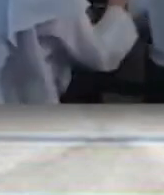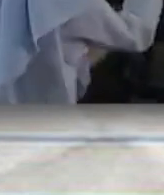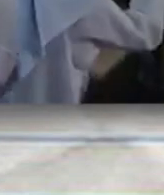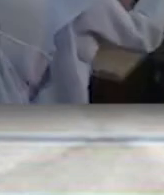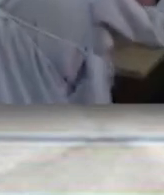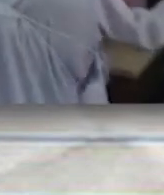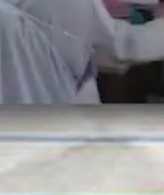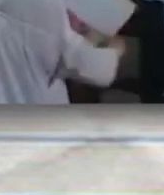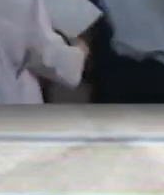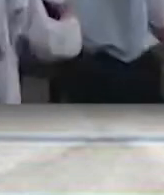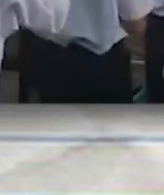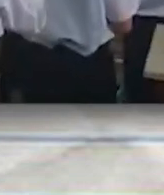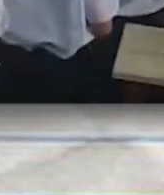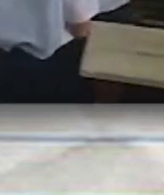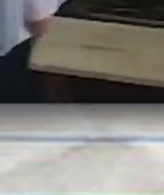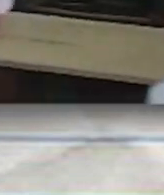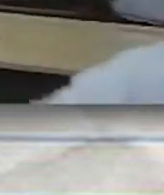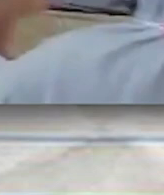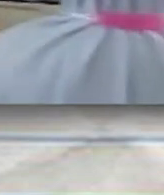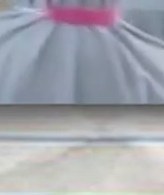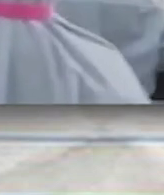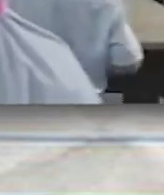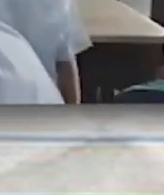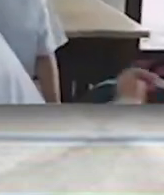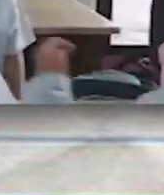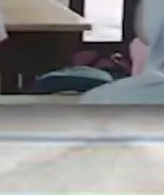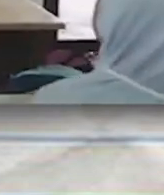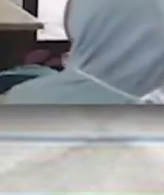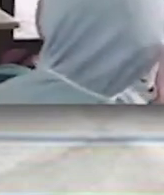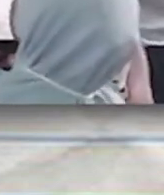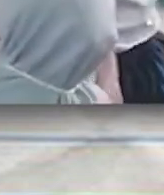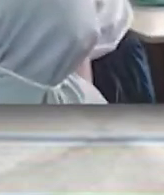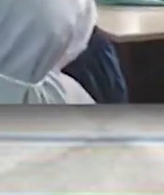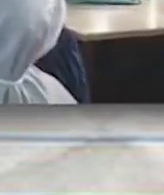guru kita perlu belajar bertemu